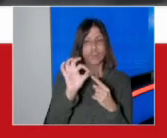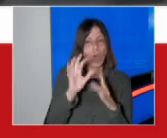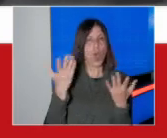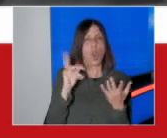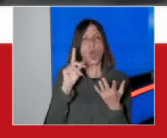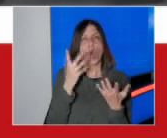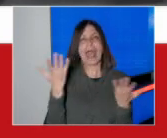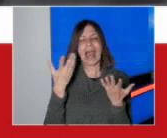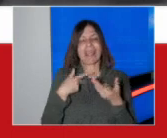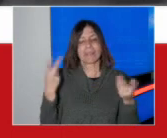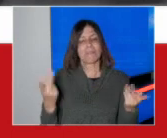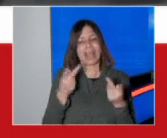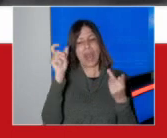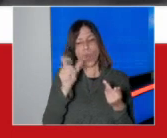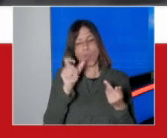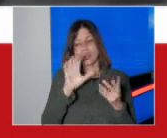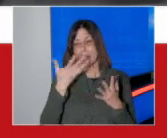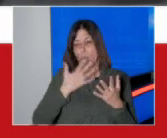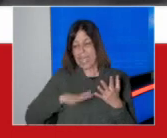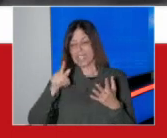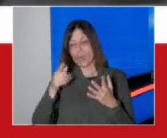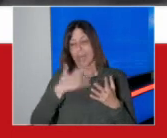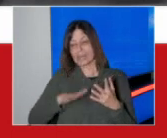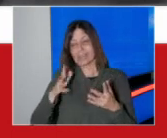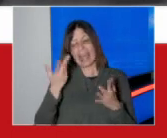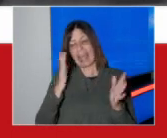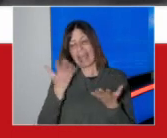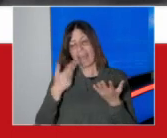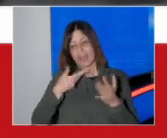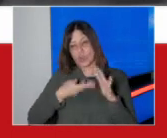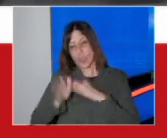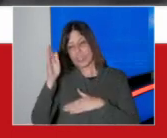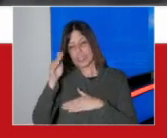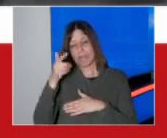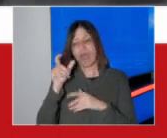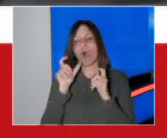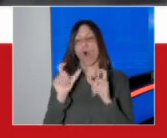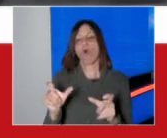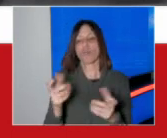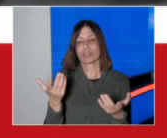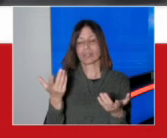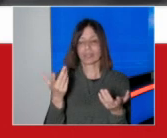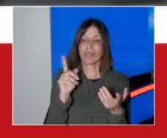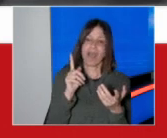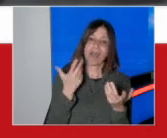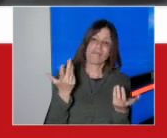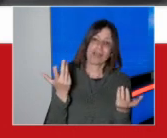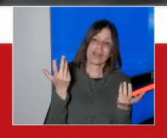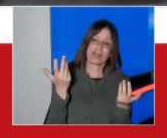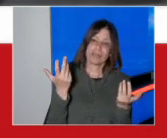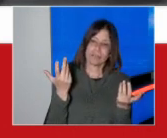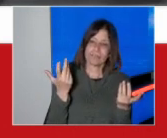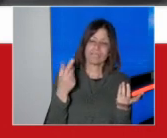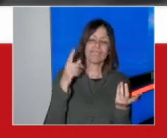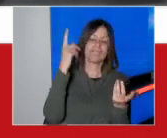אני מקל על האוכלוסייה, היעד שלו היה כיצד אני יוצא מהבור של החובות. אבל האלים